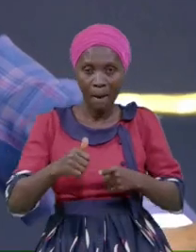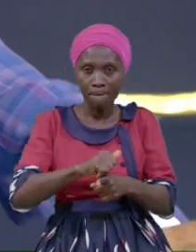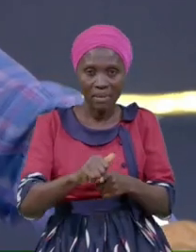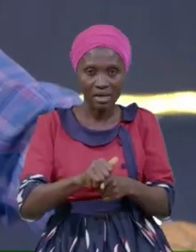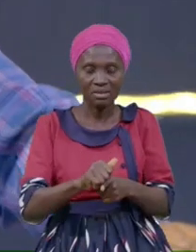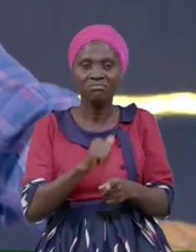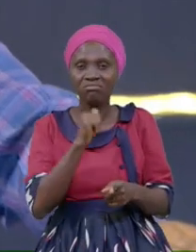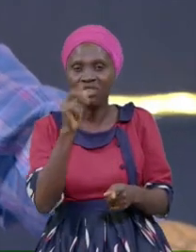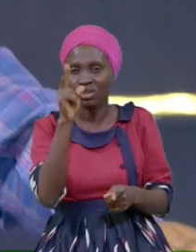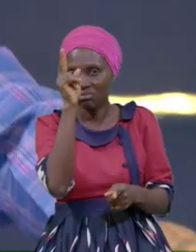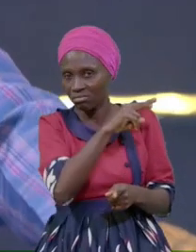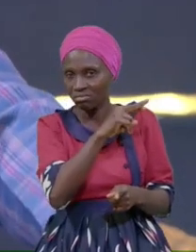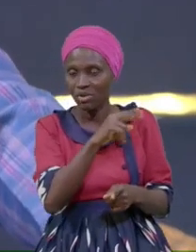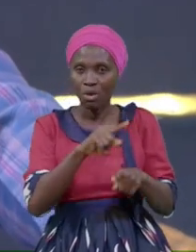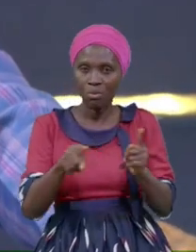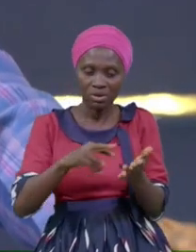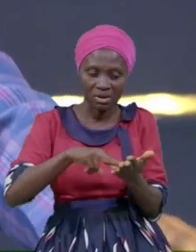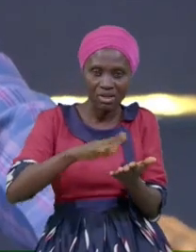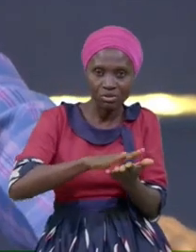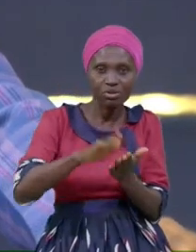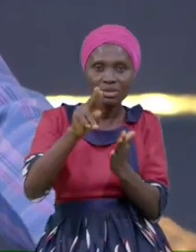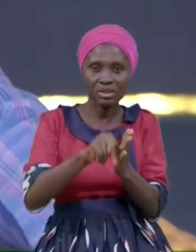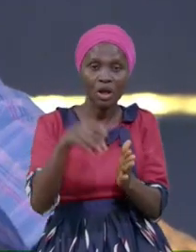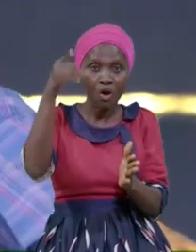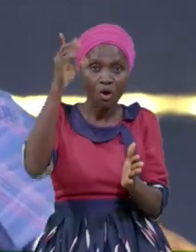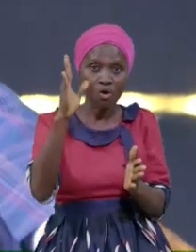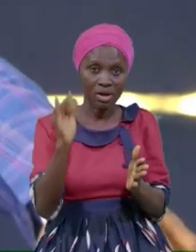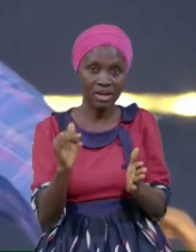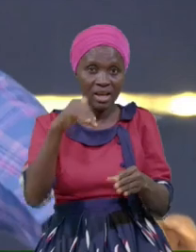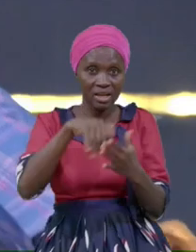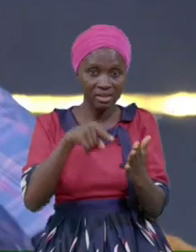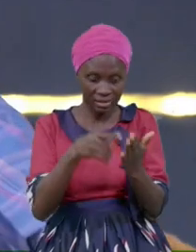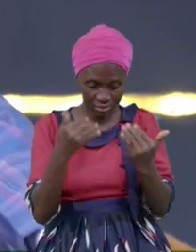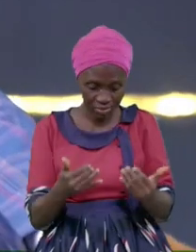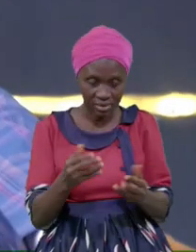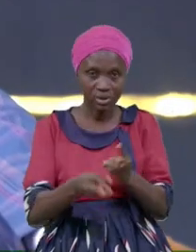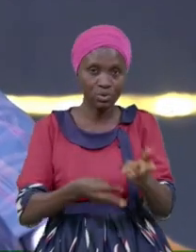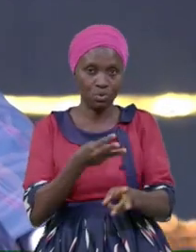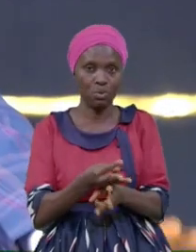sobriété, dans la justice, puis dans la piété, dans ce siècle présent.